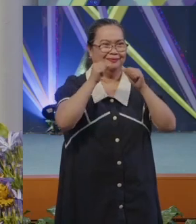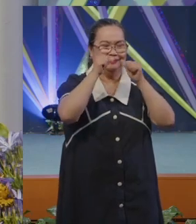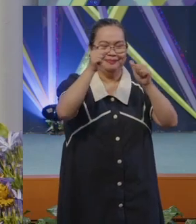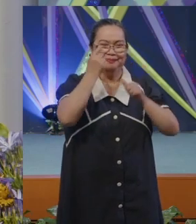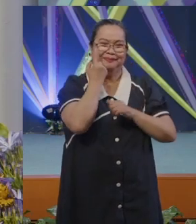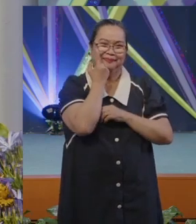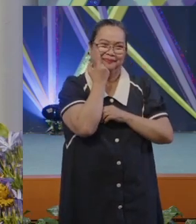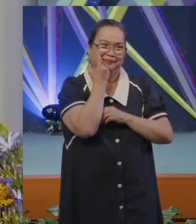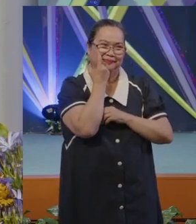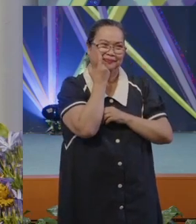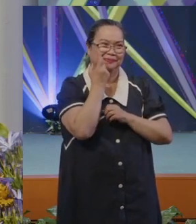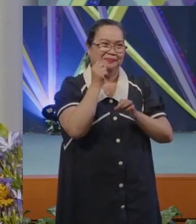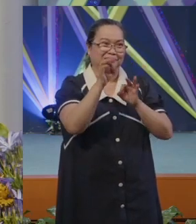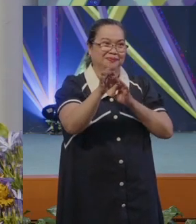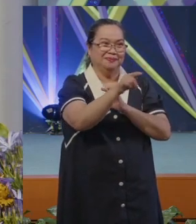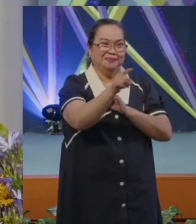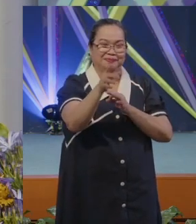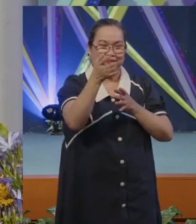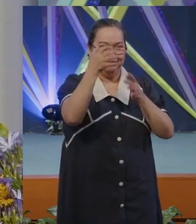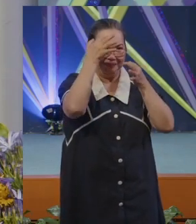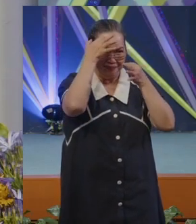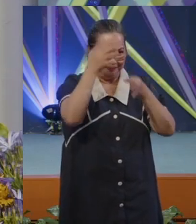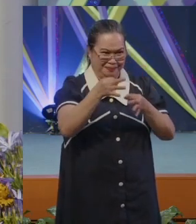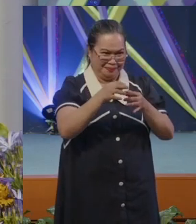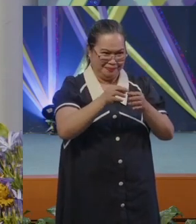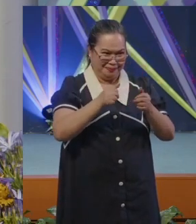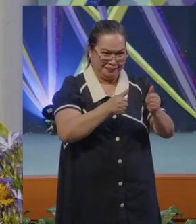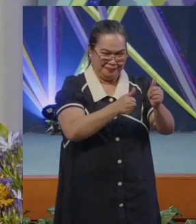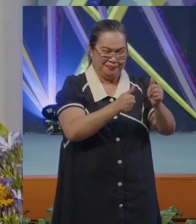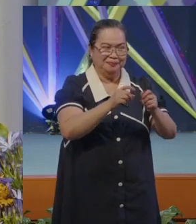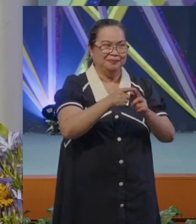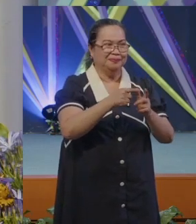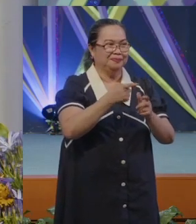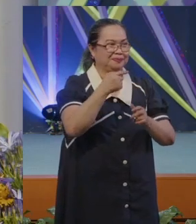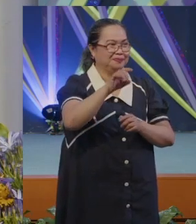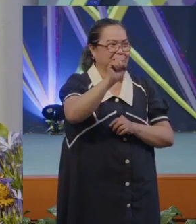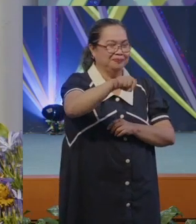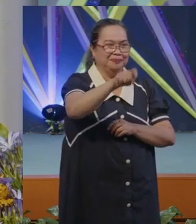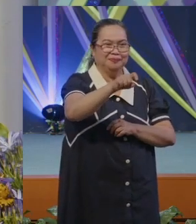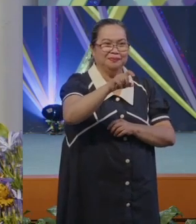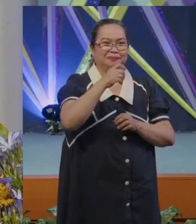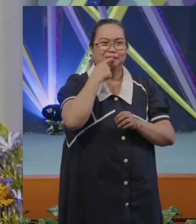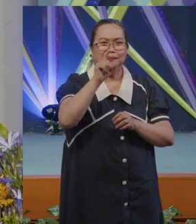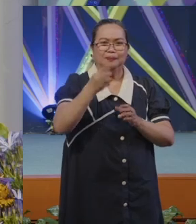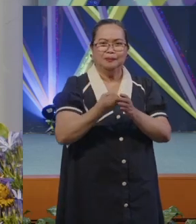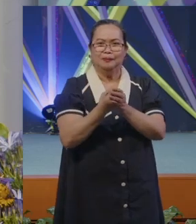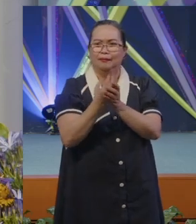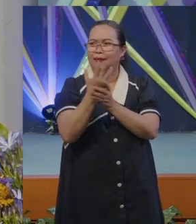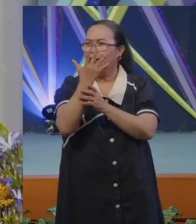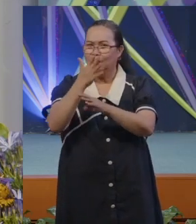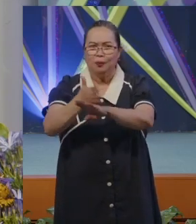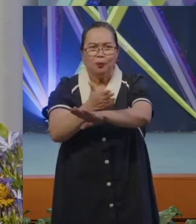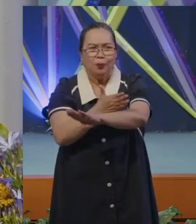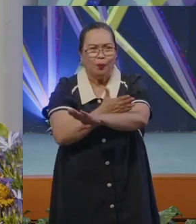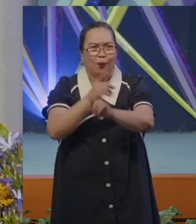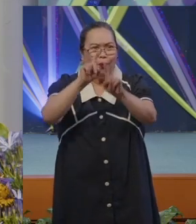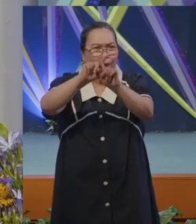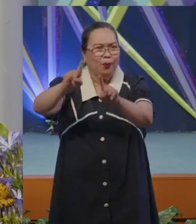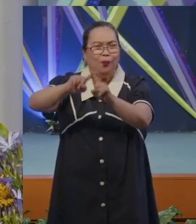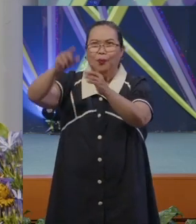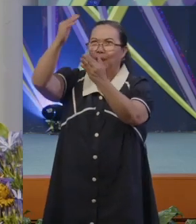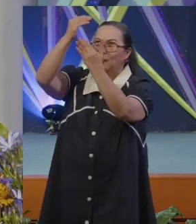kanina. Kung gusto nyo pong mag-disciple ng iba, ay magdaan po kayo dun sa How to Grow class para alam nyo kung